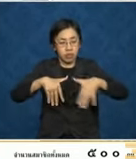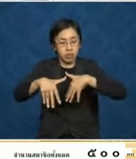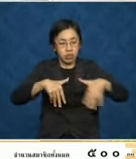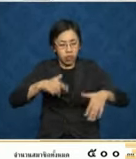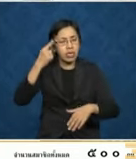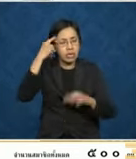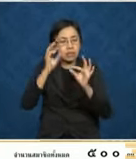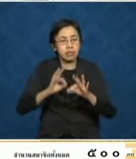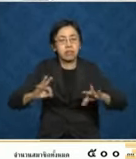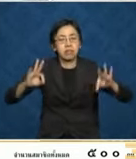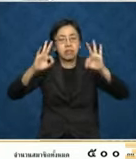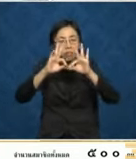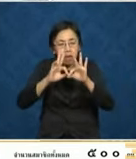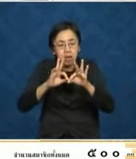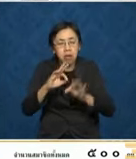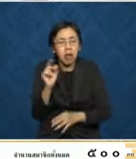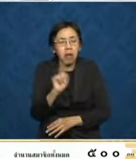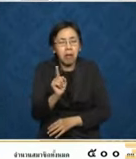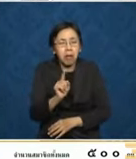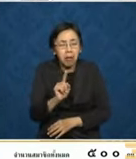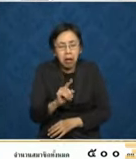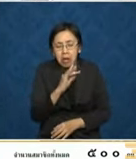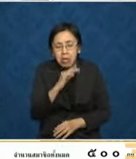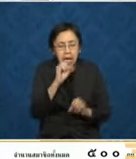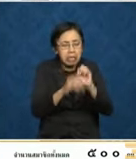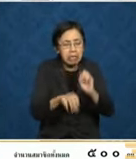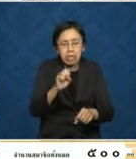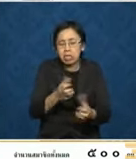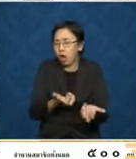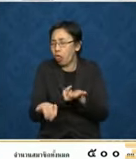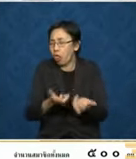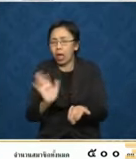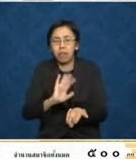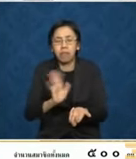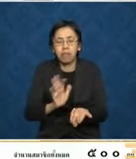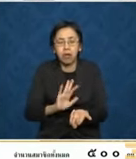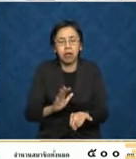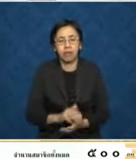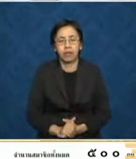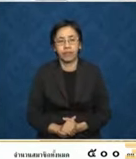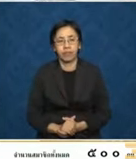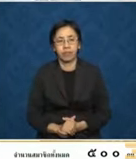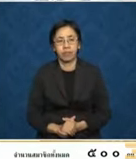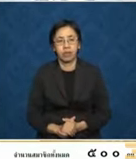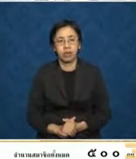คัญของการคัดแยกขยะก่อนที่จะมีการทิ้งขยะต่อไปเล็งเห็นถึงมูล